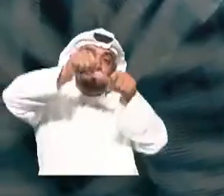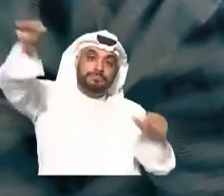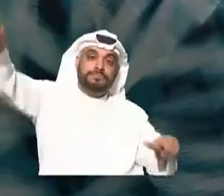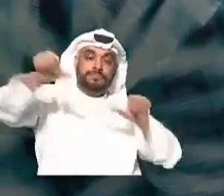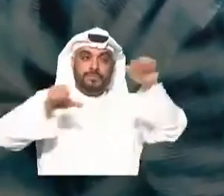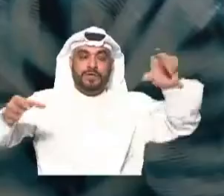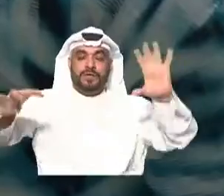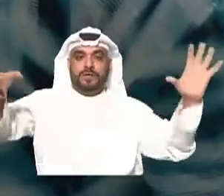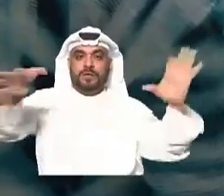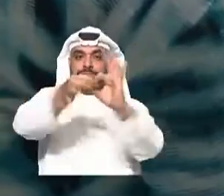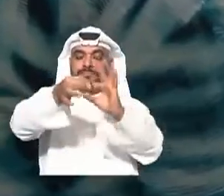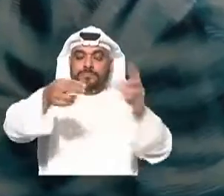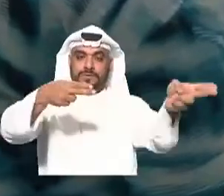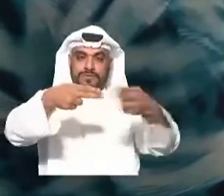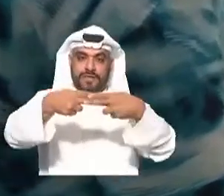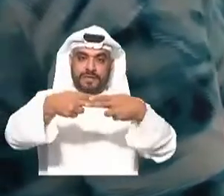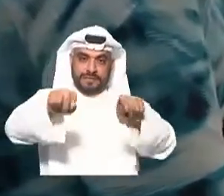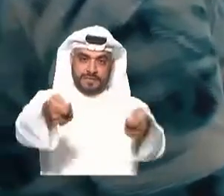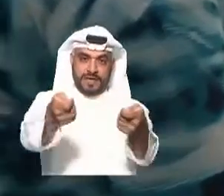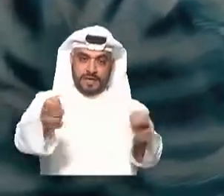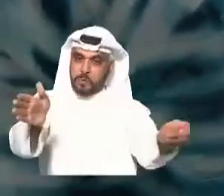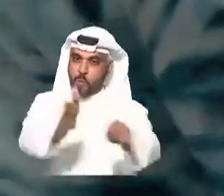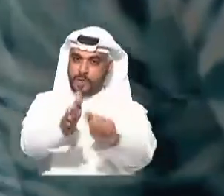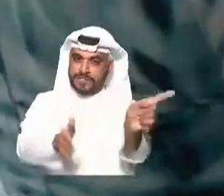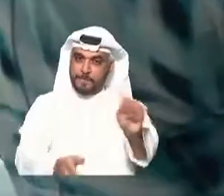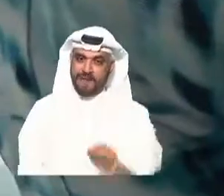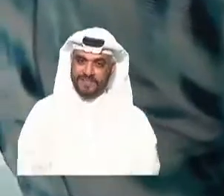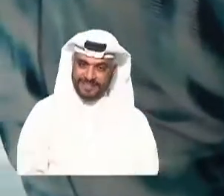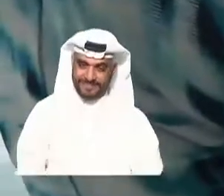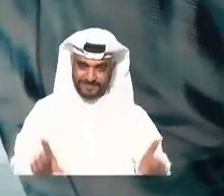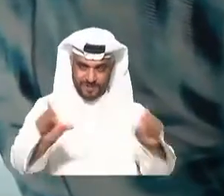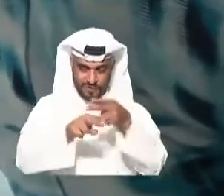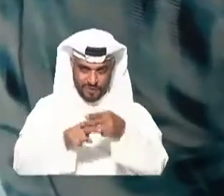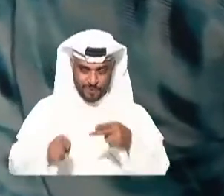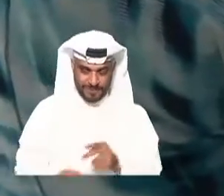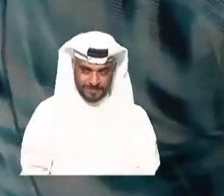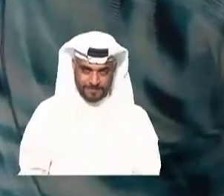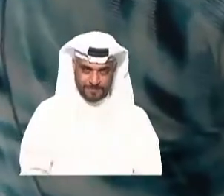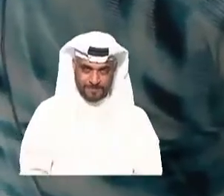حديد تجاه أي تهاون. عائشة أحمد، تلفزيون دولة الكويت.